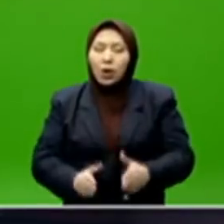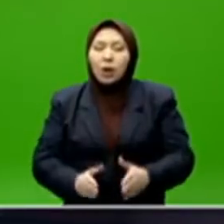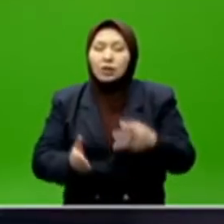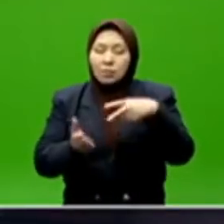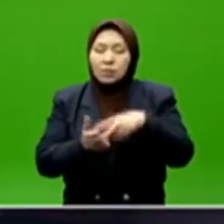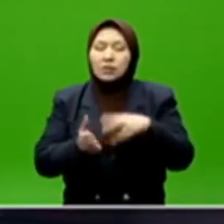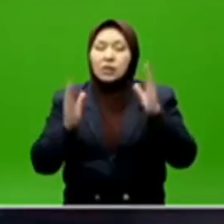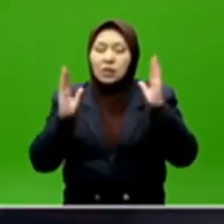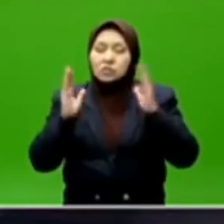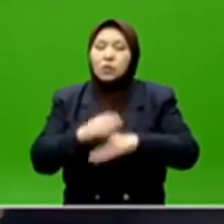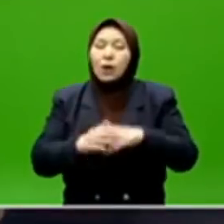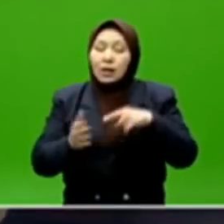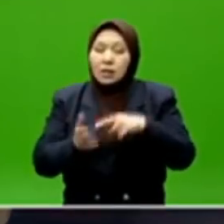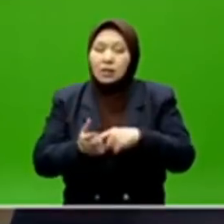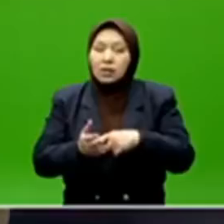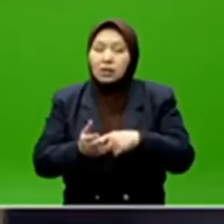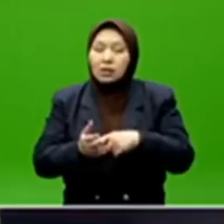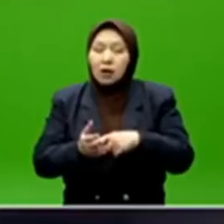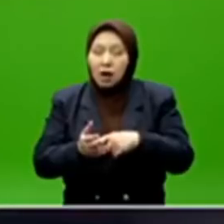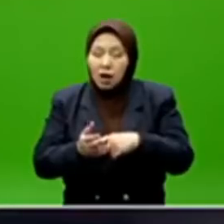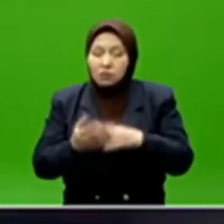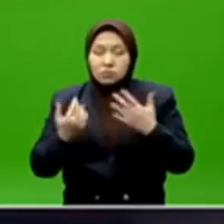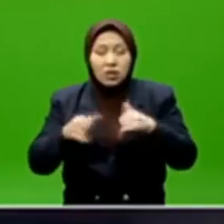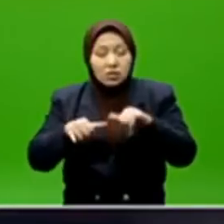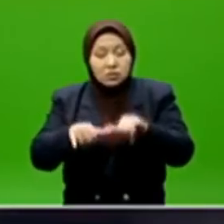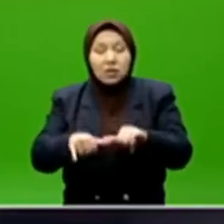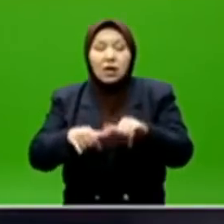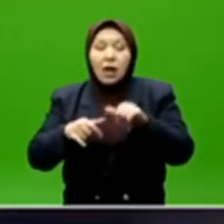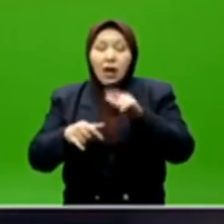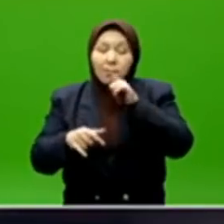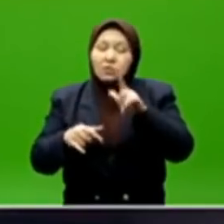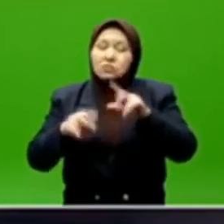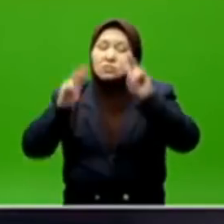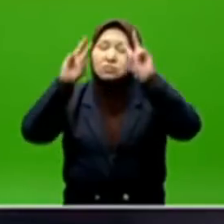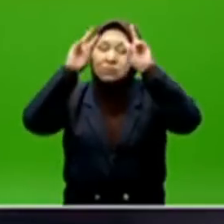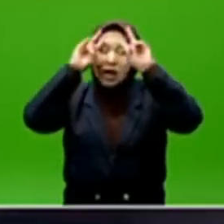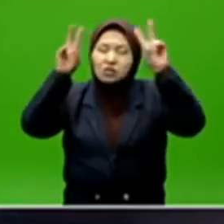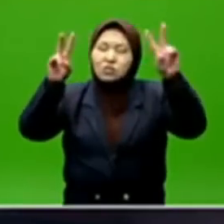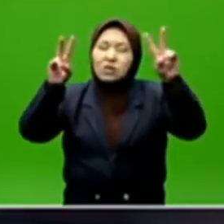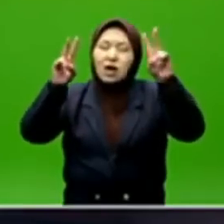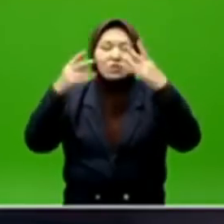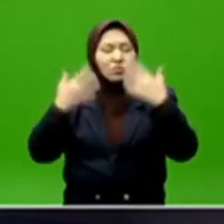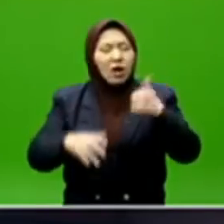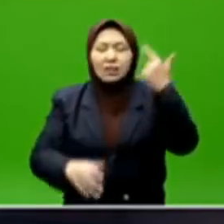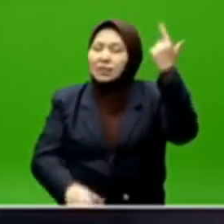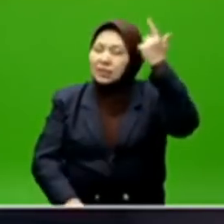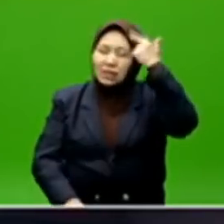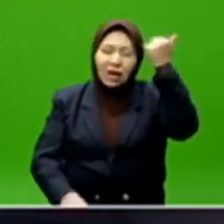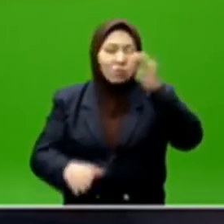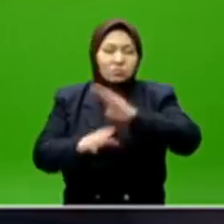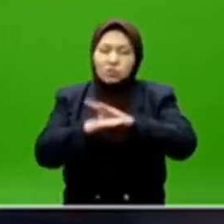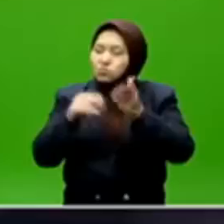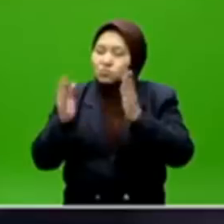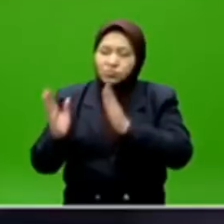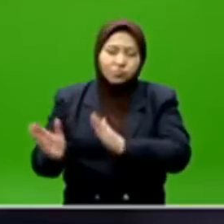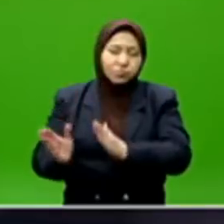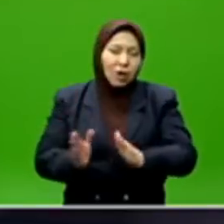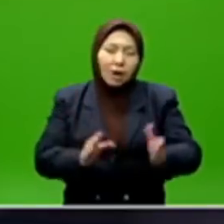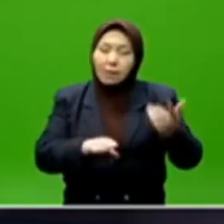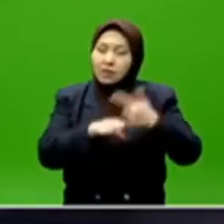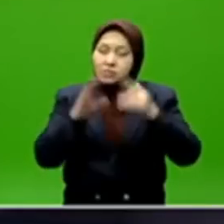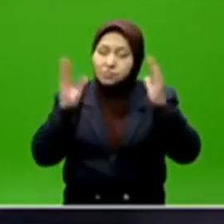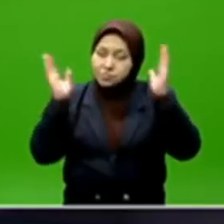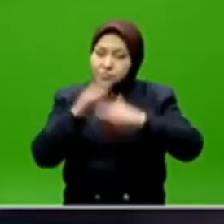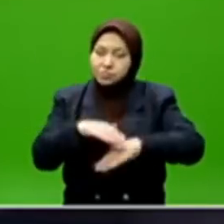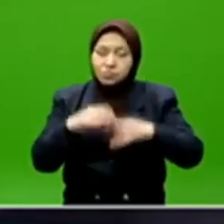ini, mukim Ustaz ya. Mukim tu kan dah duduk lama. Betul. Maksudnya dia dah tenang, dah tahu dah segala-galanya. Dah susun waktu solatnya,